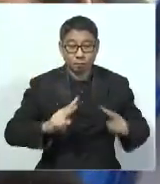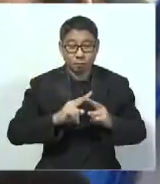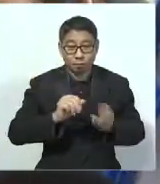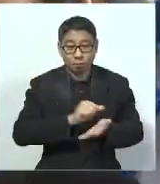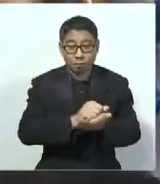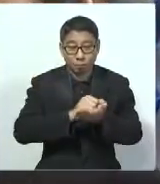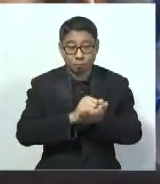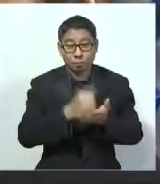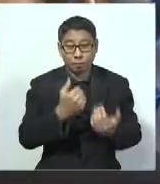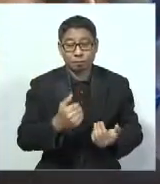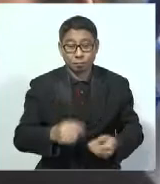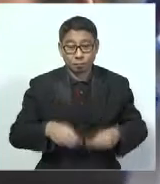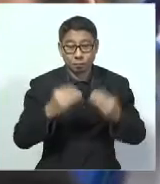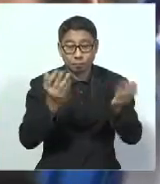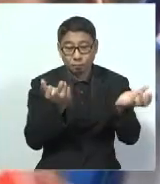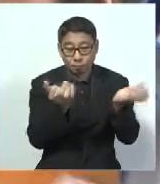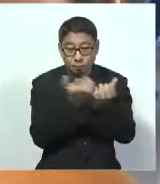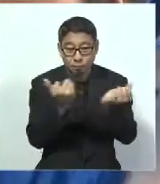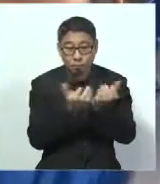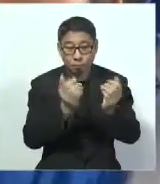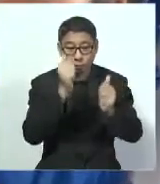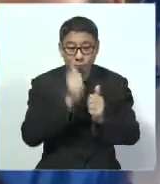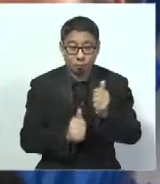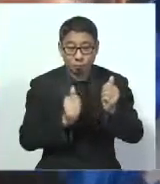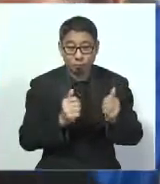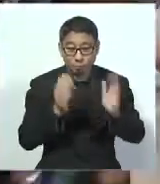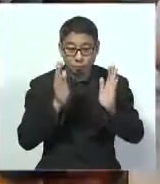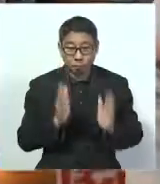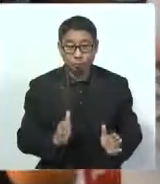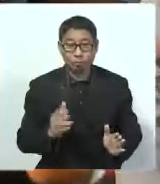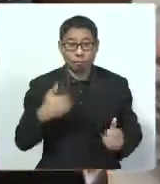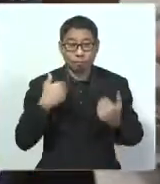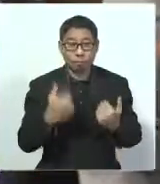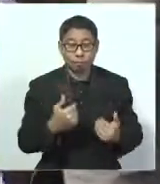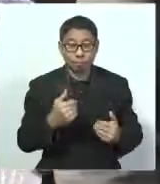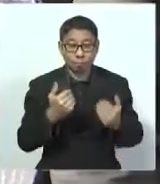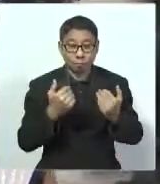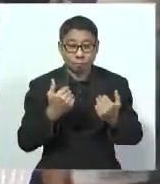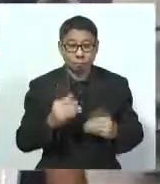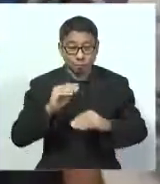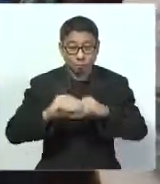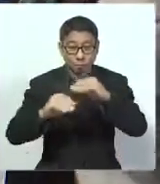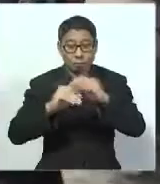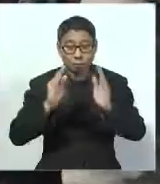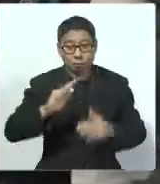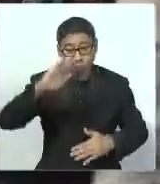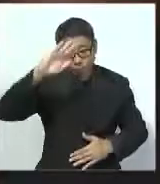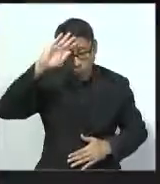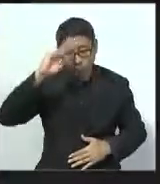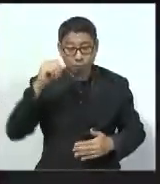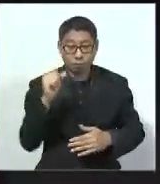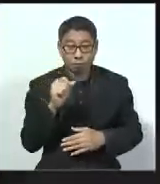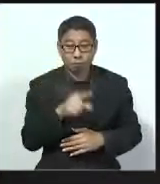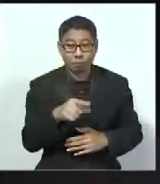การสุขภาพยืนยันว่าจะให้ความเป็นธรรมกับทุกฝ่ายซึ่ง ปัจจุบันเนี่ยมีโครงการเจ็บป่วยวิกฤตฉุ